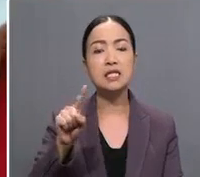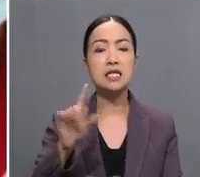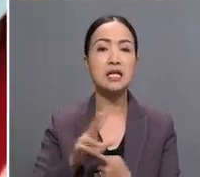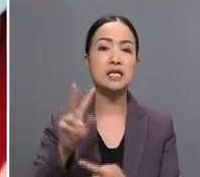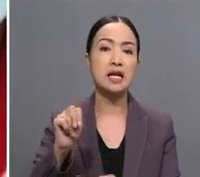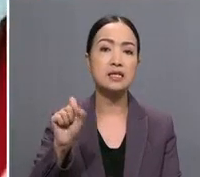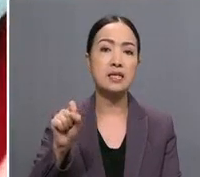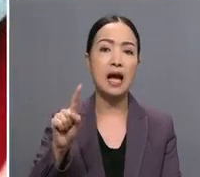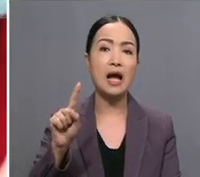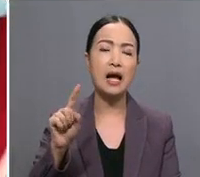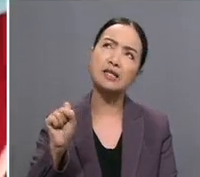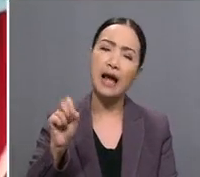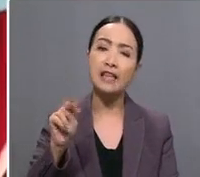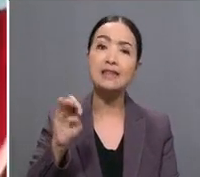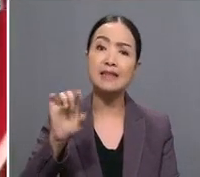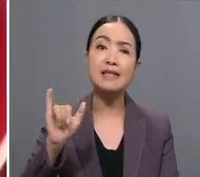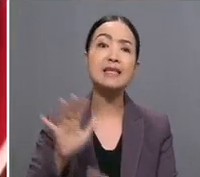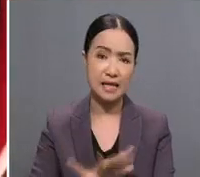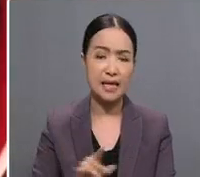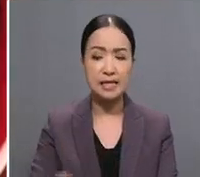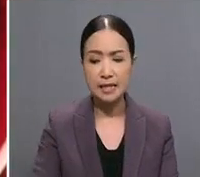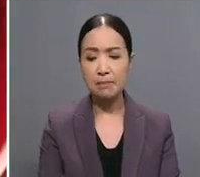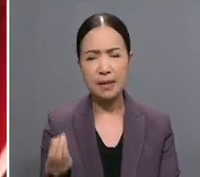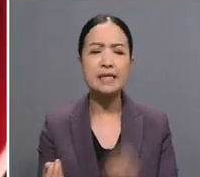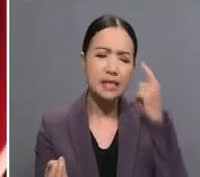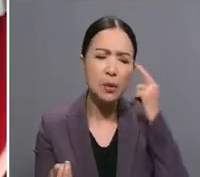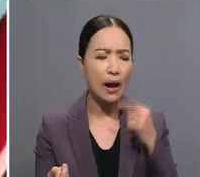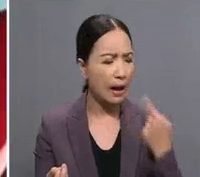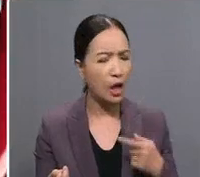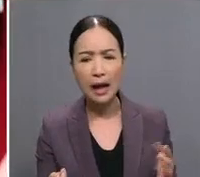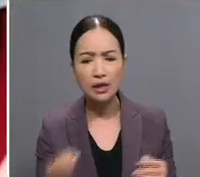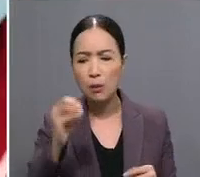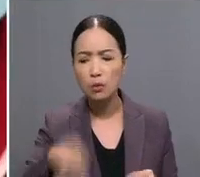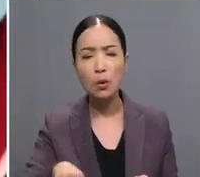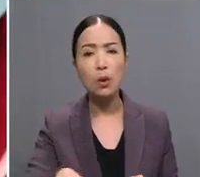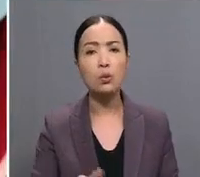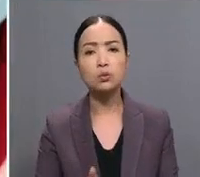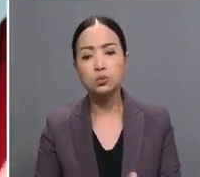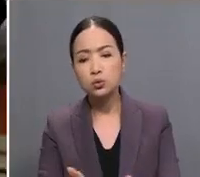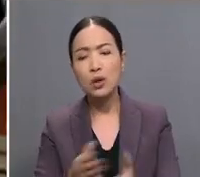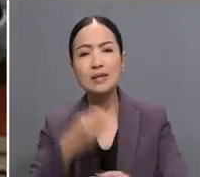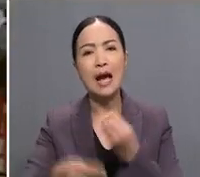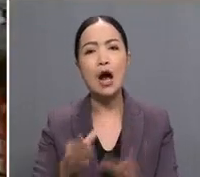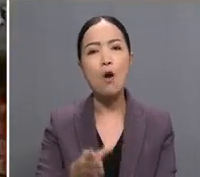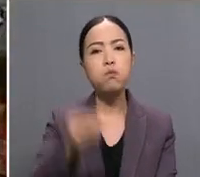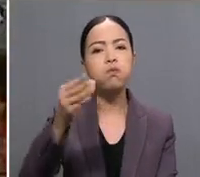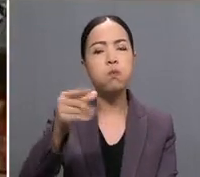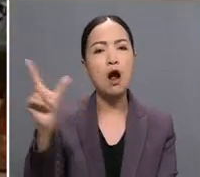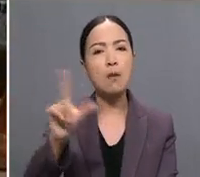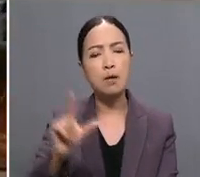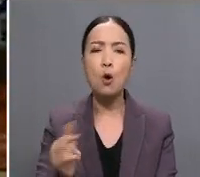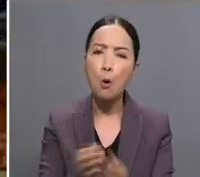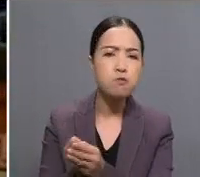เก็บได้นะครับเอ่อก็เข้าใจว่าเจ้าของเน็ตทำตกหล่นไว้น่าจะแถวโซนขายน้ำมันพืชหรือว่า